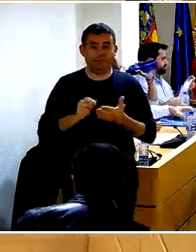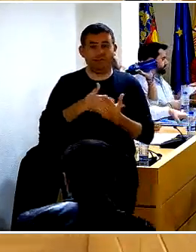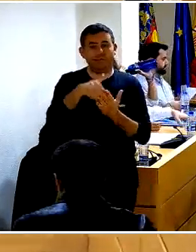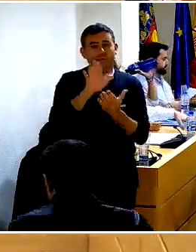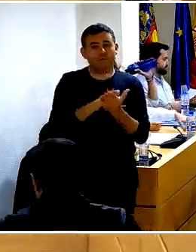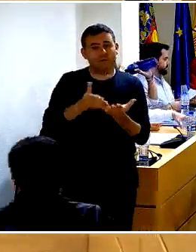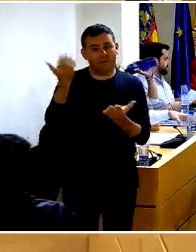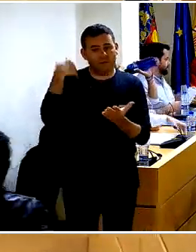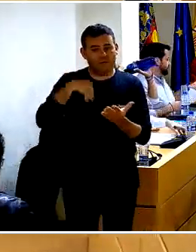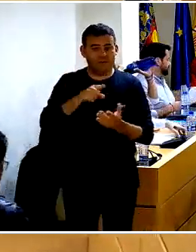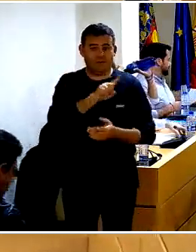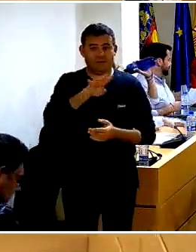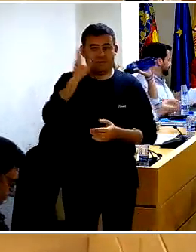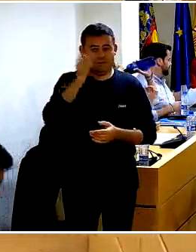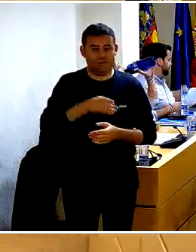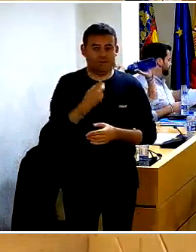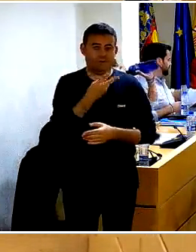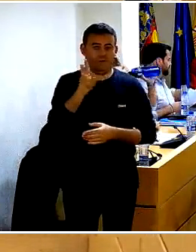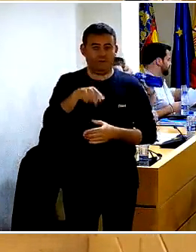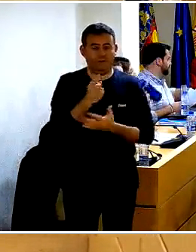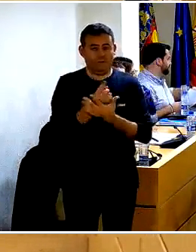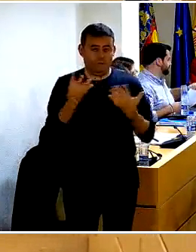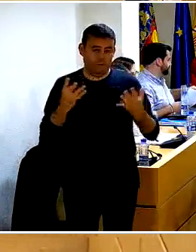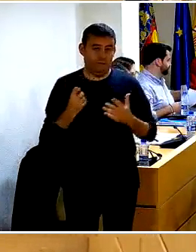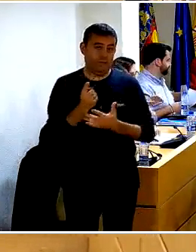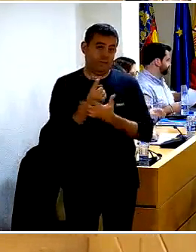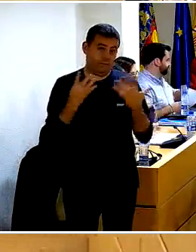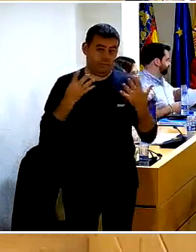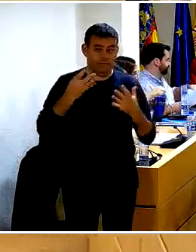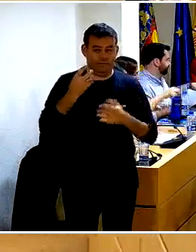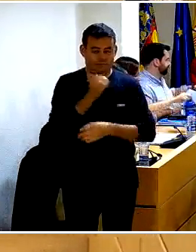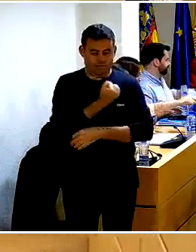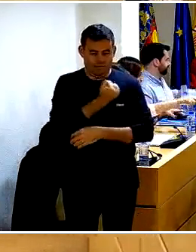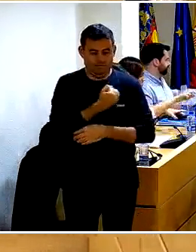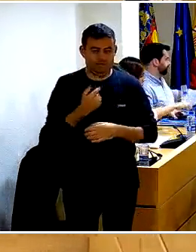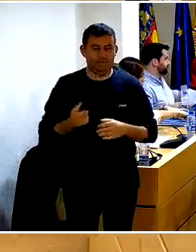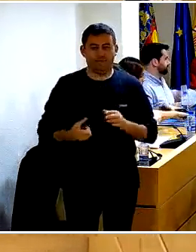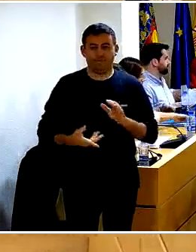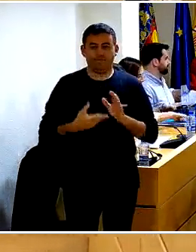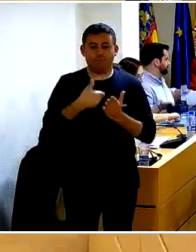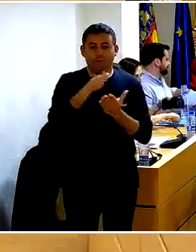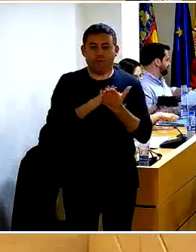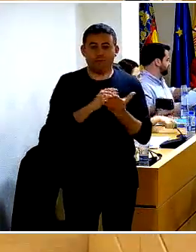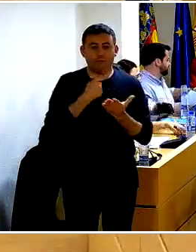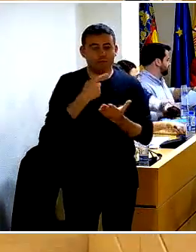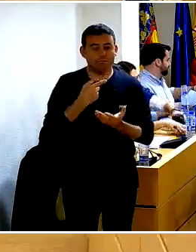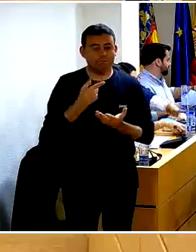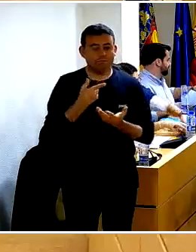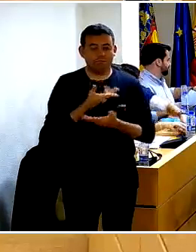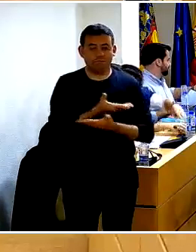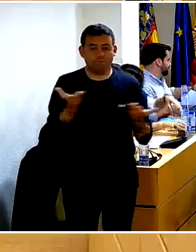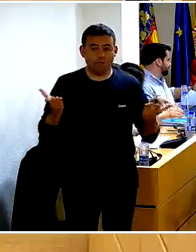la 14/2019 del 10 de desembre. N'hi ha alguna qüestió que dir sobre l'acta per part d'algun